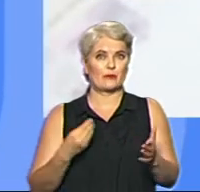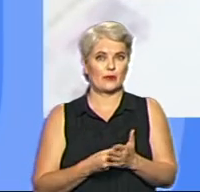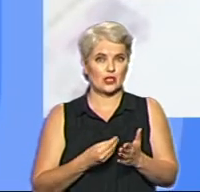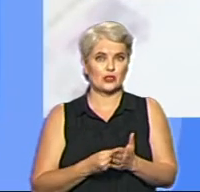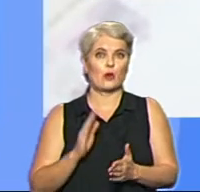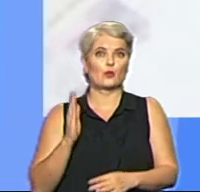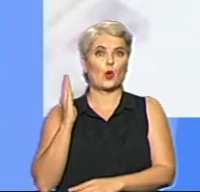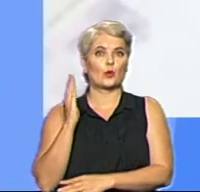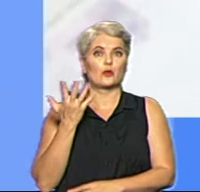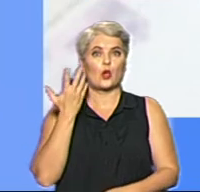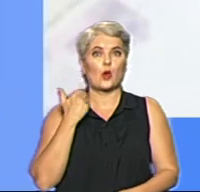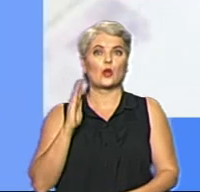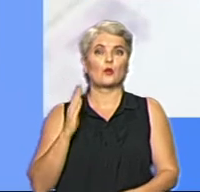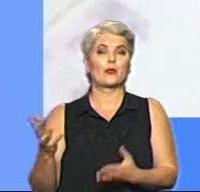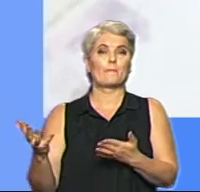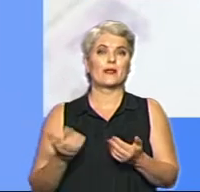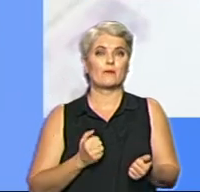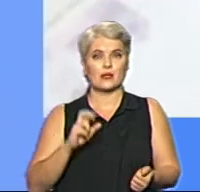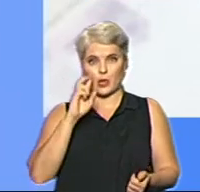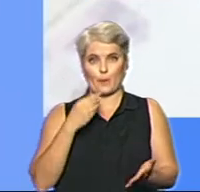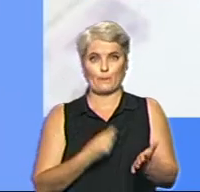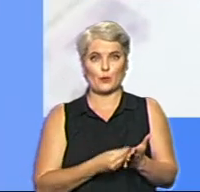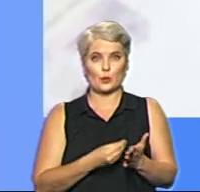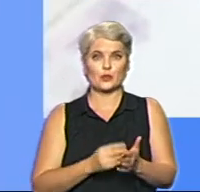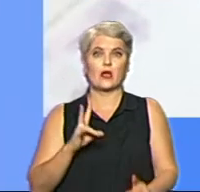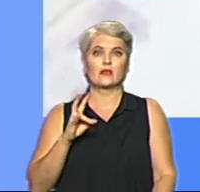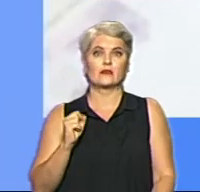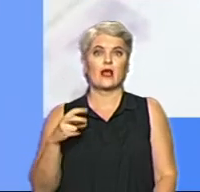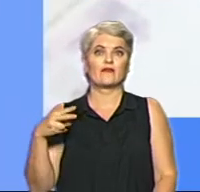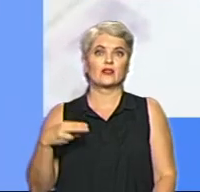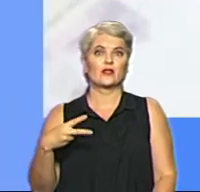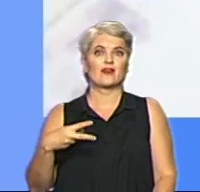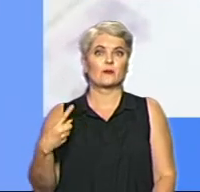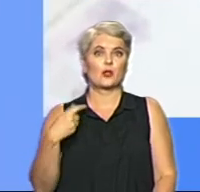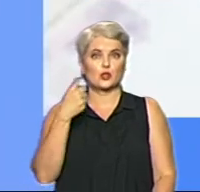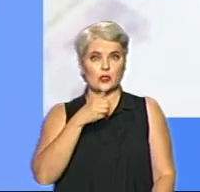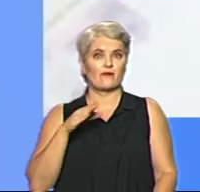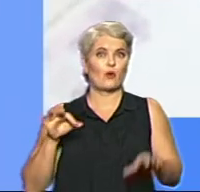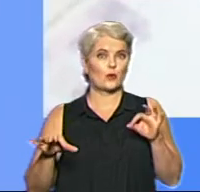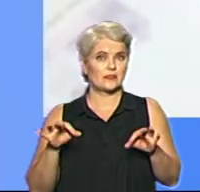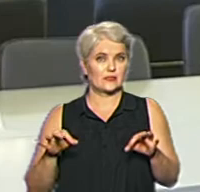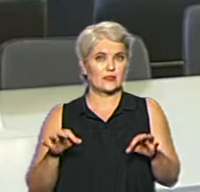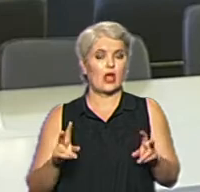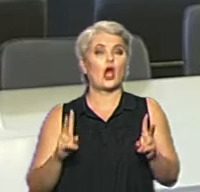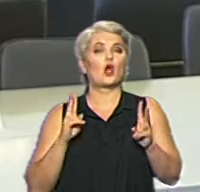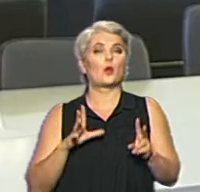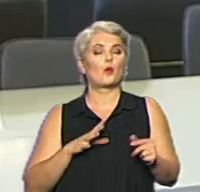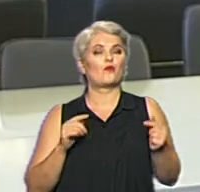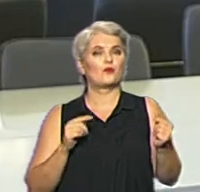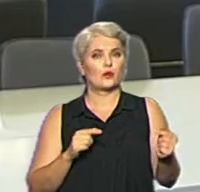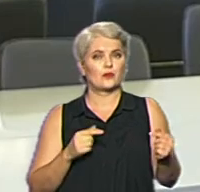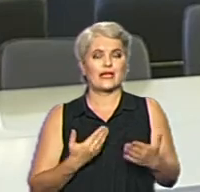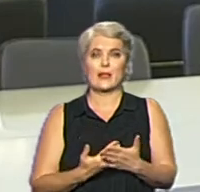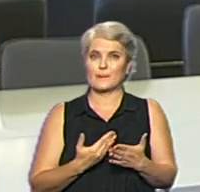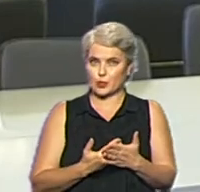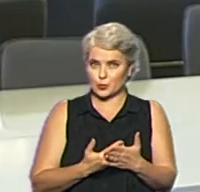коли будуть приймати бюджет, зокрема на 2021 рік, тобто восени. Стосовно того, хто ж був проти, до